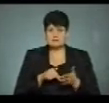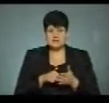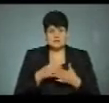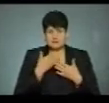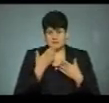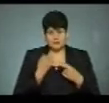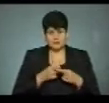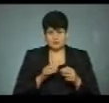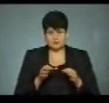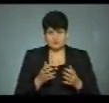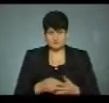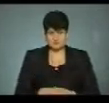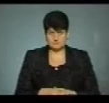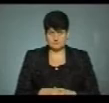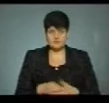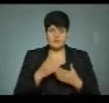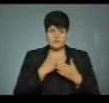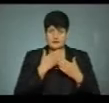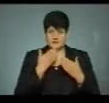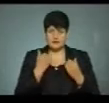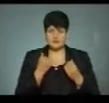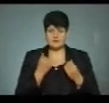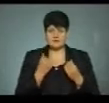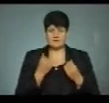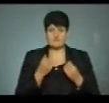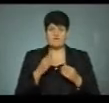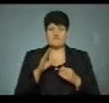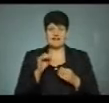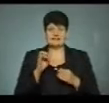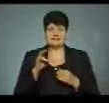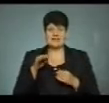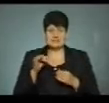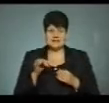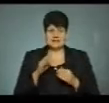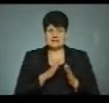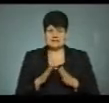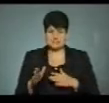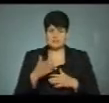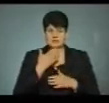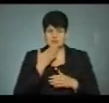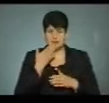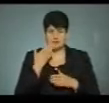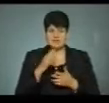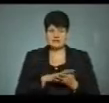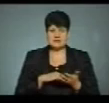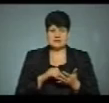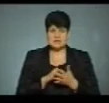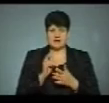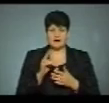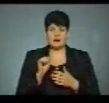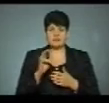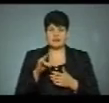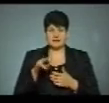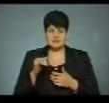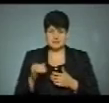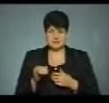оснащені для цього. Відсутні. Належна вентиляційна система – це і раз. Відсутня система знезараження каналізаційних